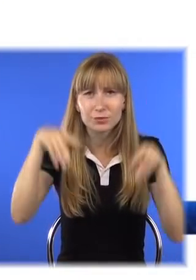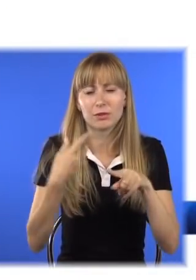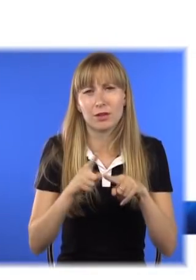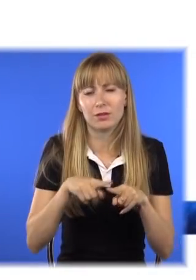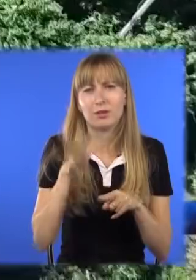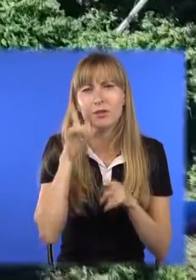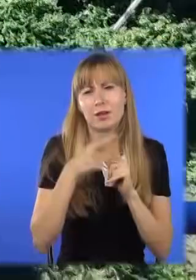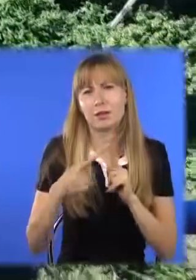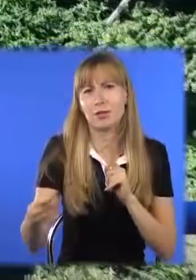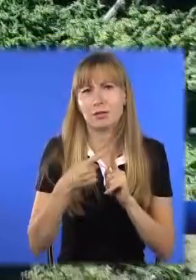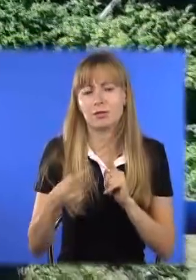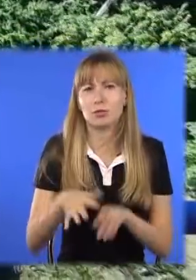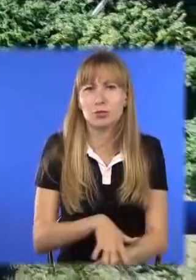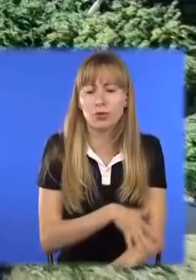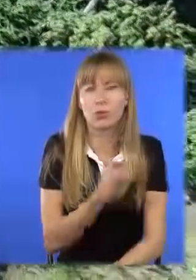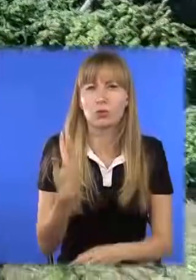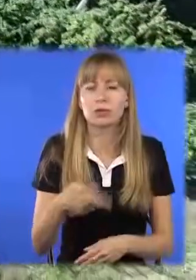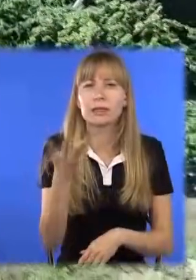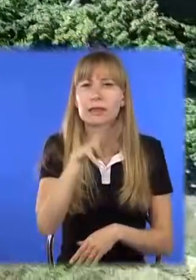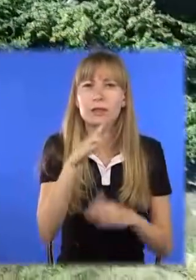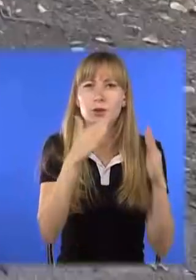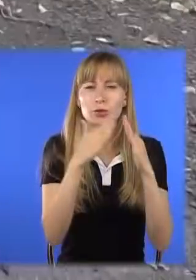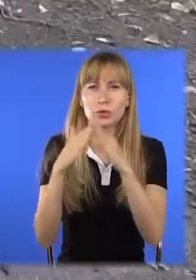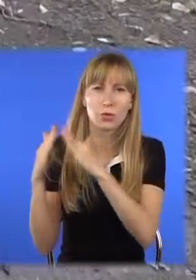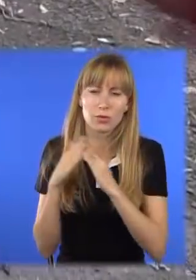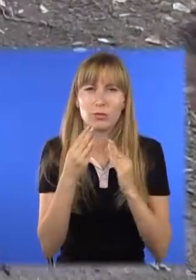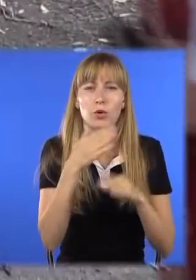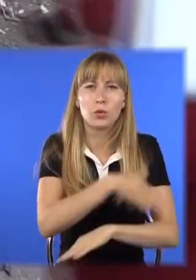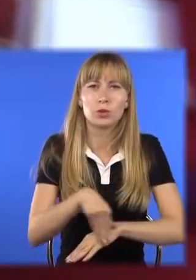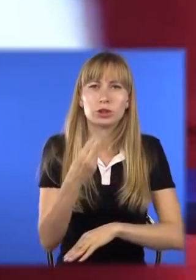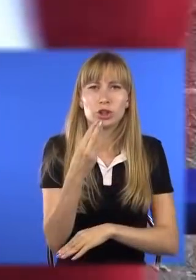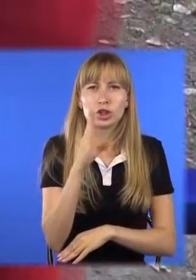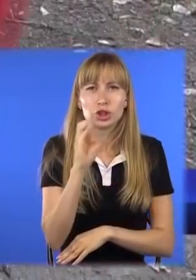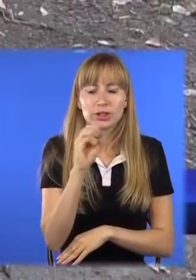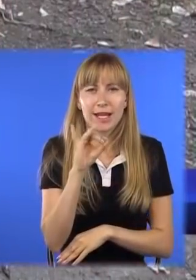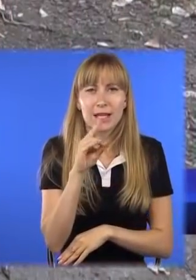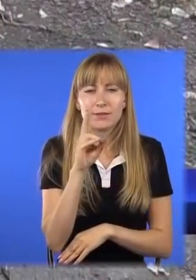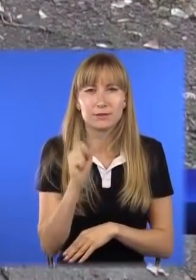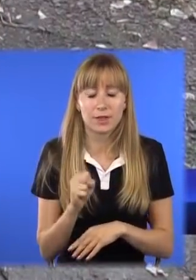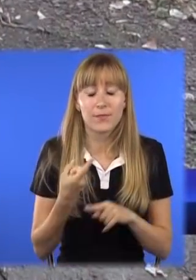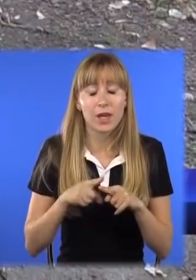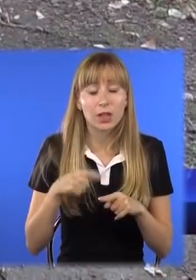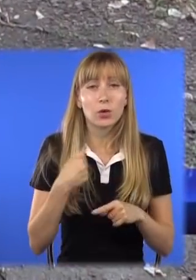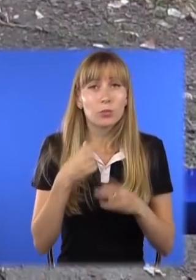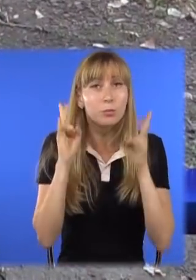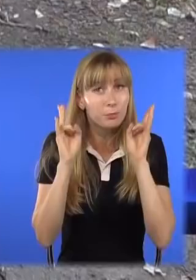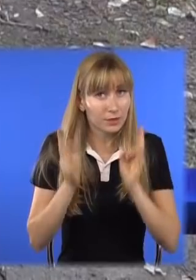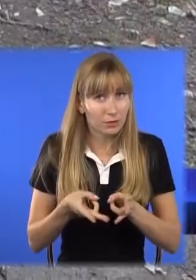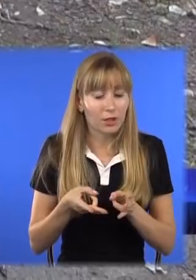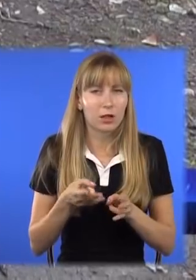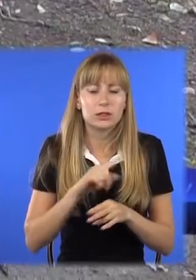змушені жити мешканці аж трьох будинків на Штерівській вулиці. У мене оце така біда. Сильно